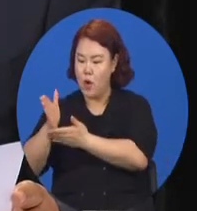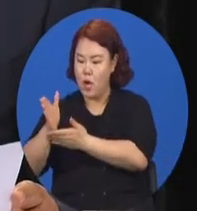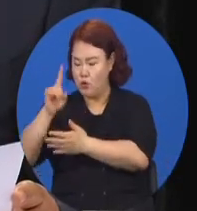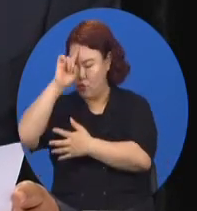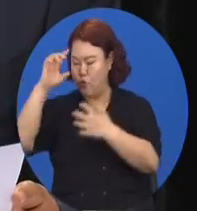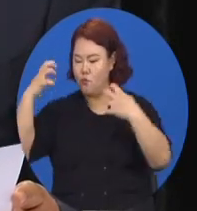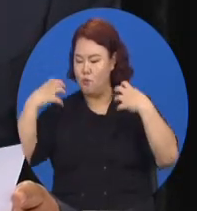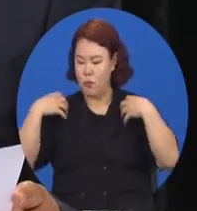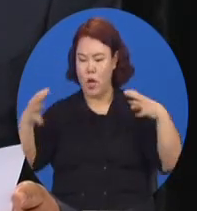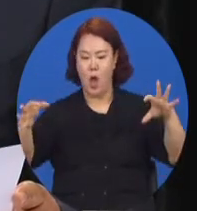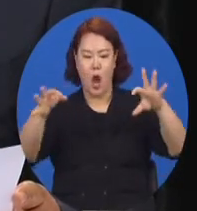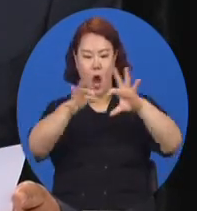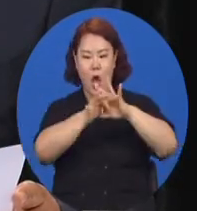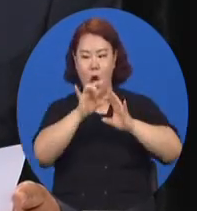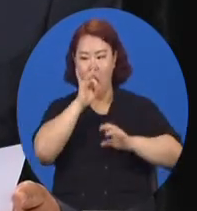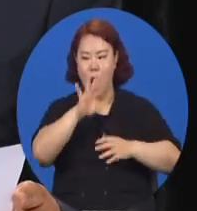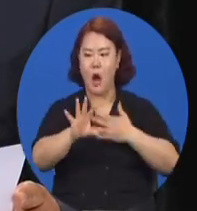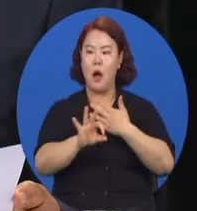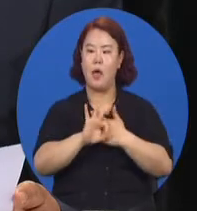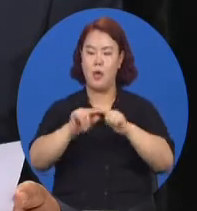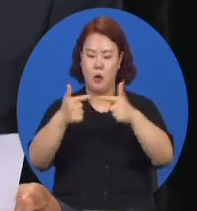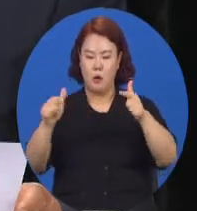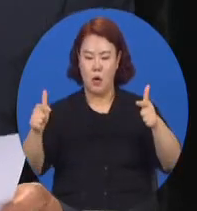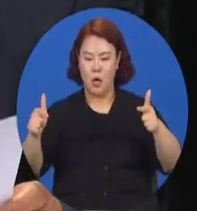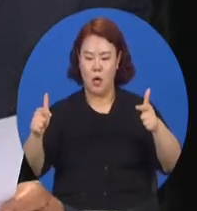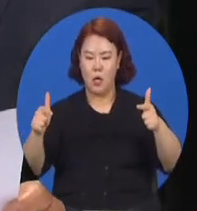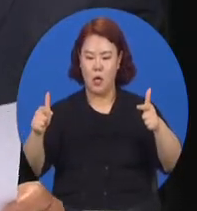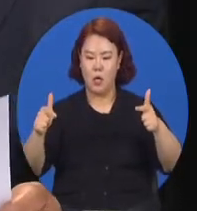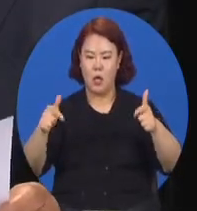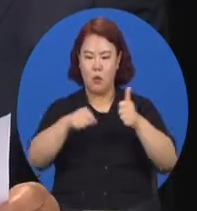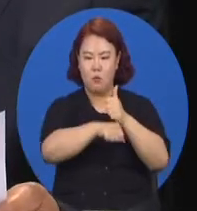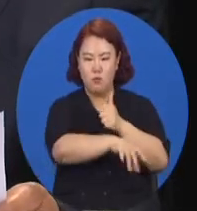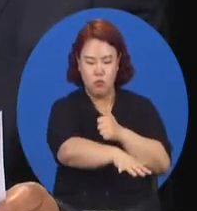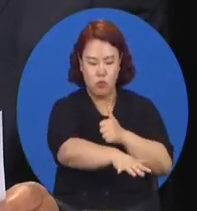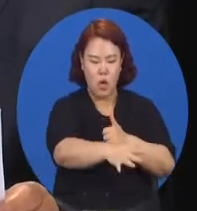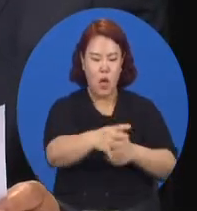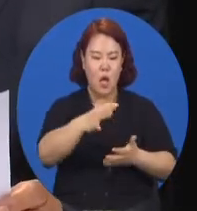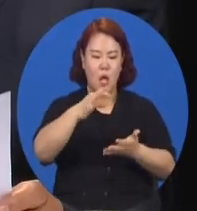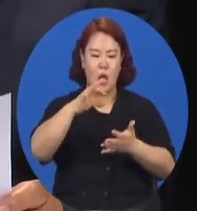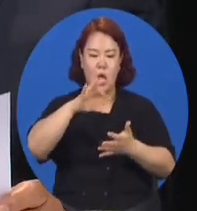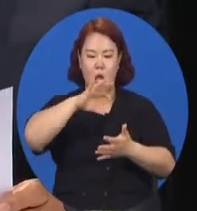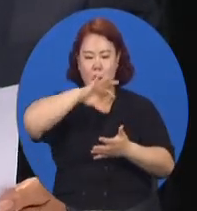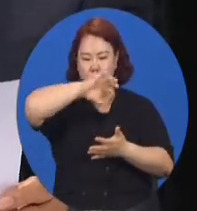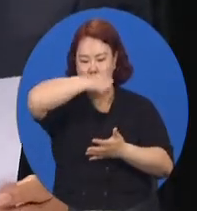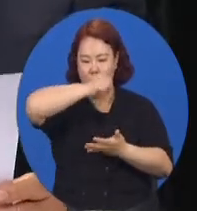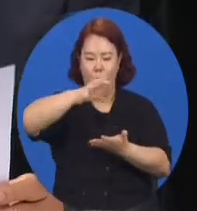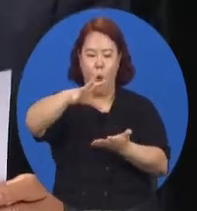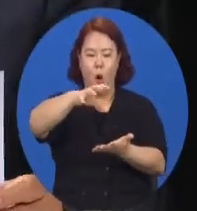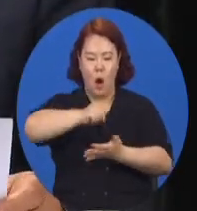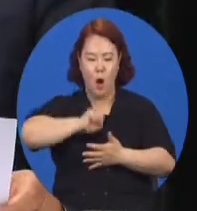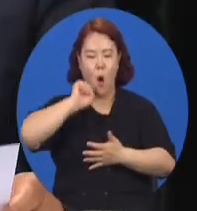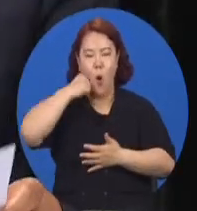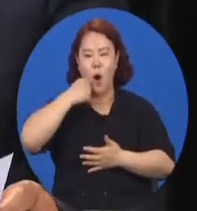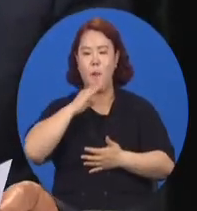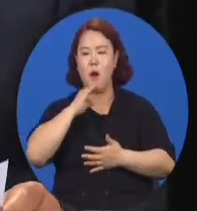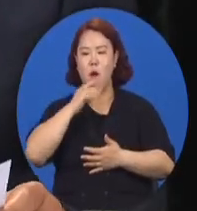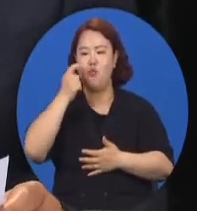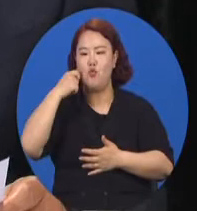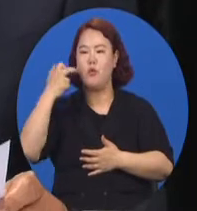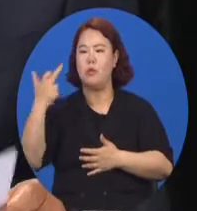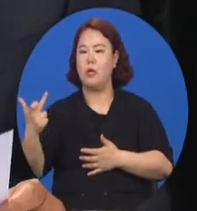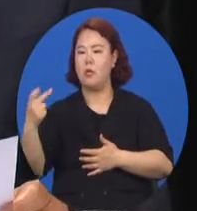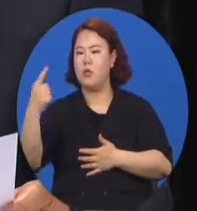안 되면 여러 가지 그 부처에서 하는 사업들 기금 확보하는 데 무척 어려운 것이 있습니다. 울산